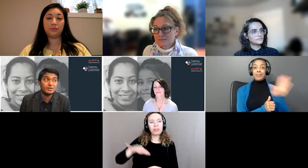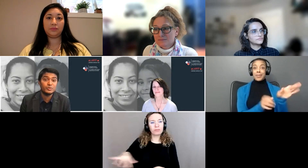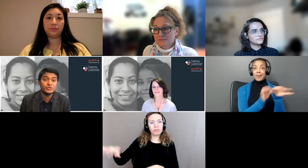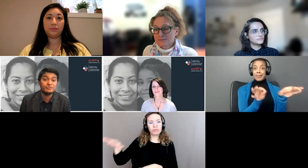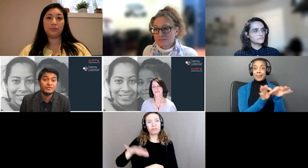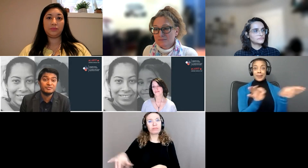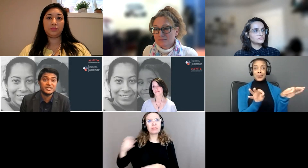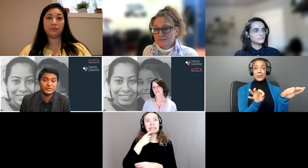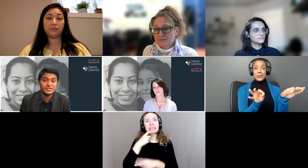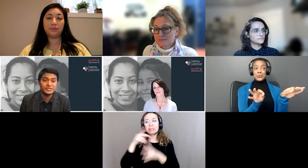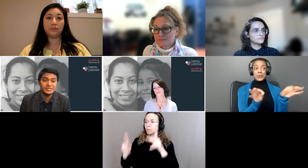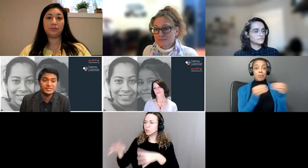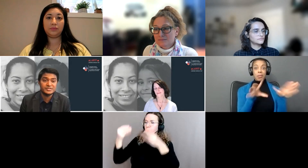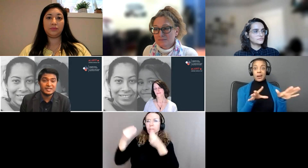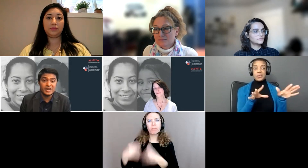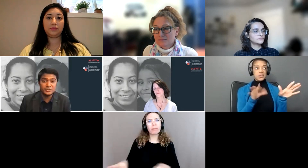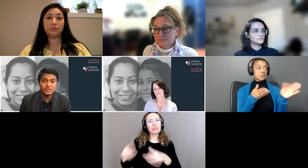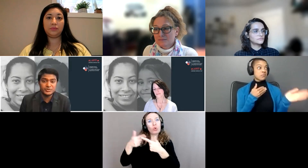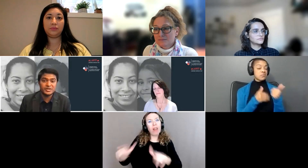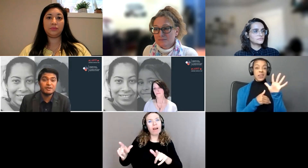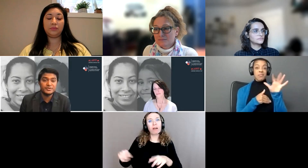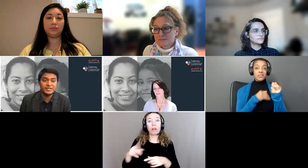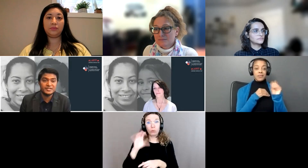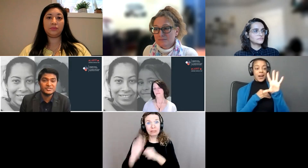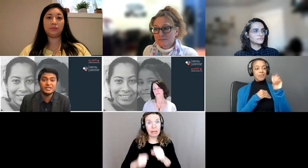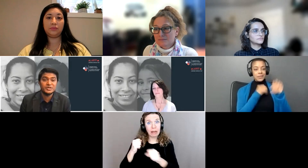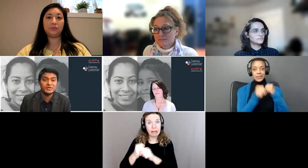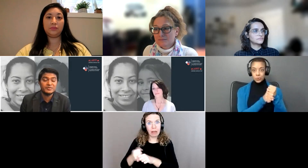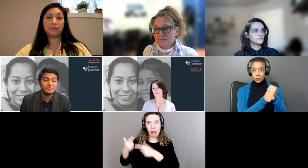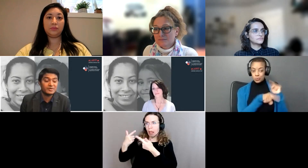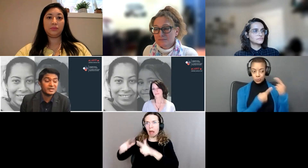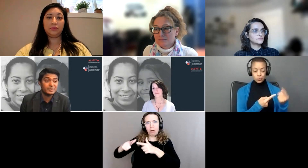leur langue depuis plus de 50 ans, leur culture et tout.